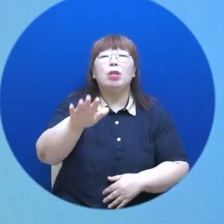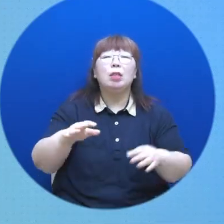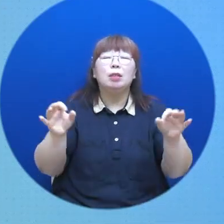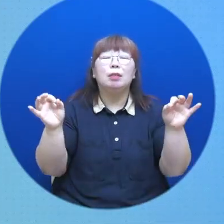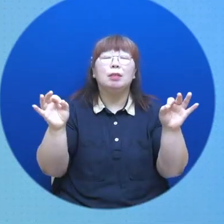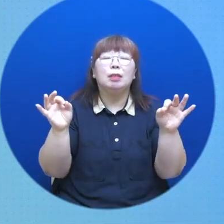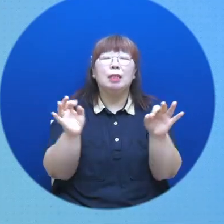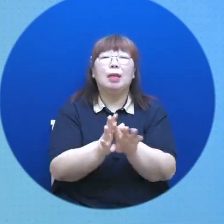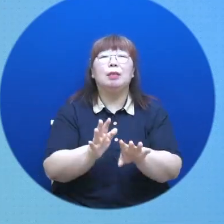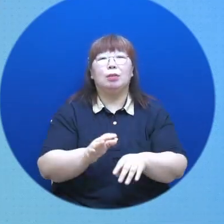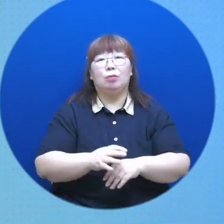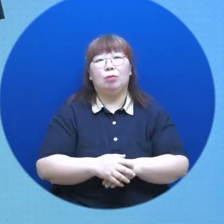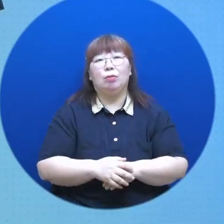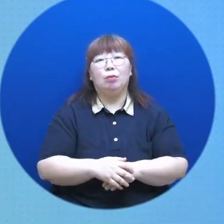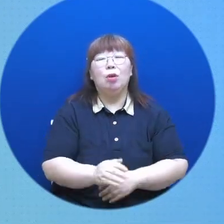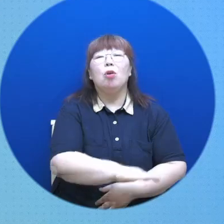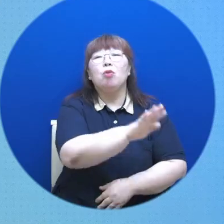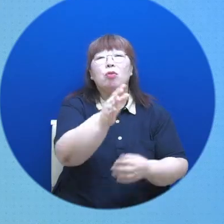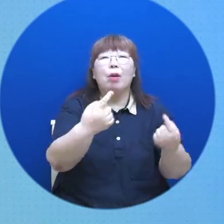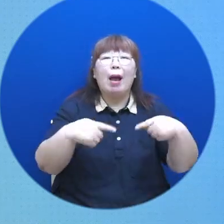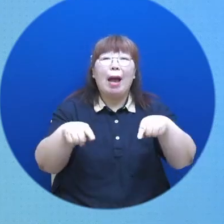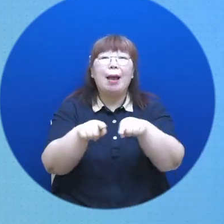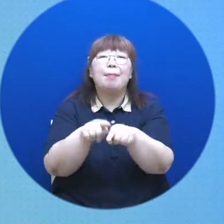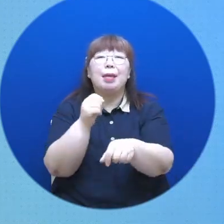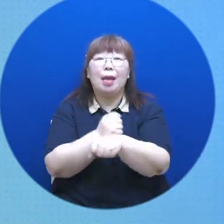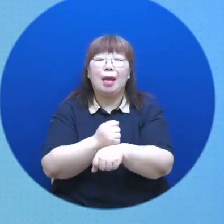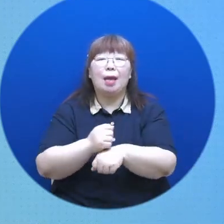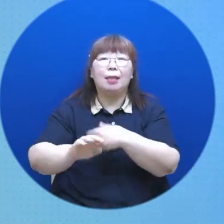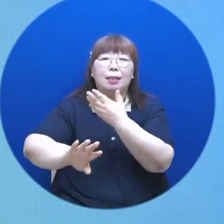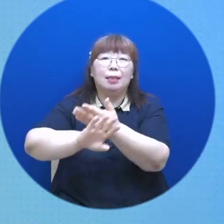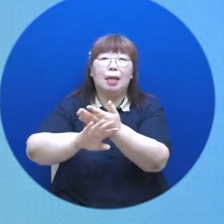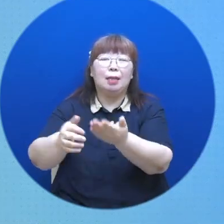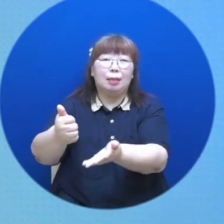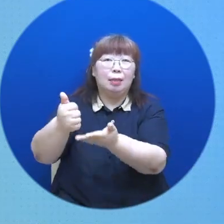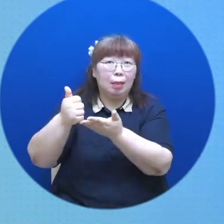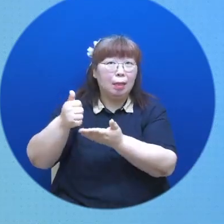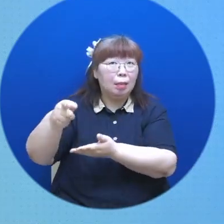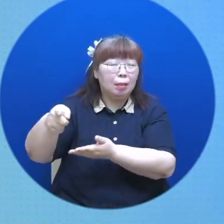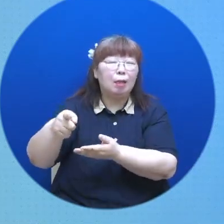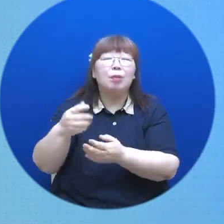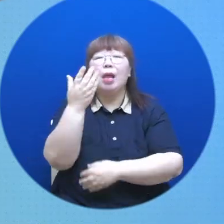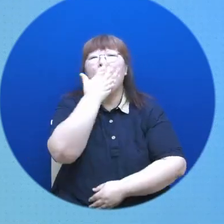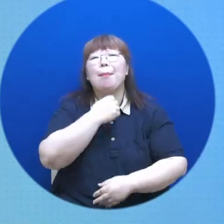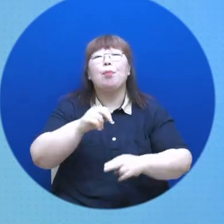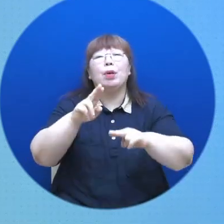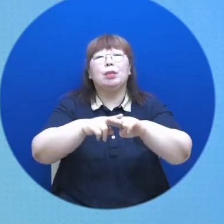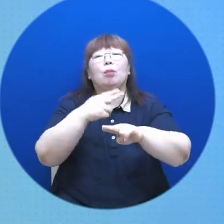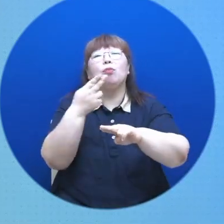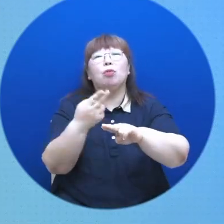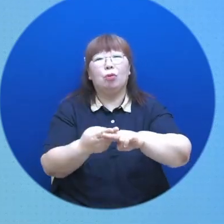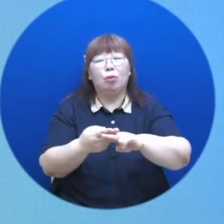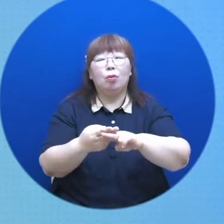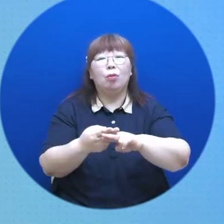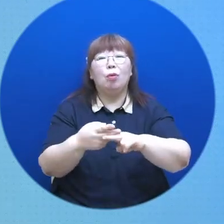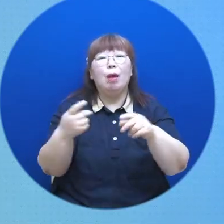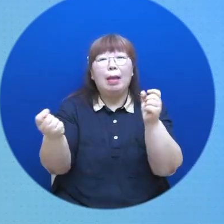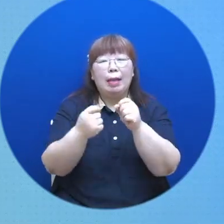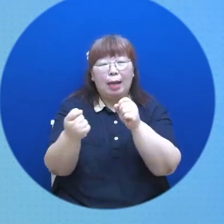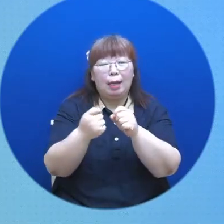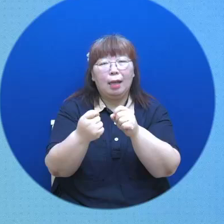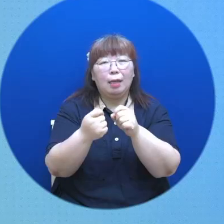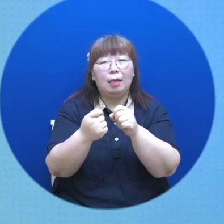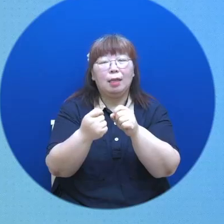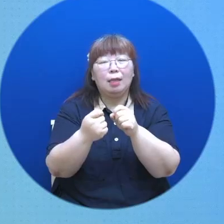사라지고 우리와 함께한 그분들이 진정한 선물, 행복의 선물로 가까이 나아갈 수